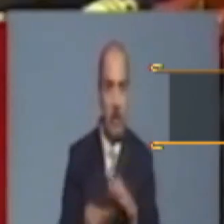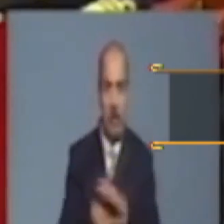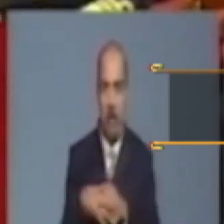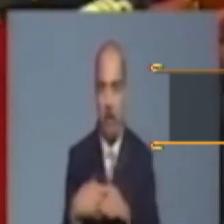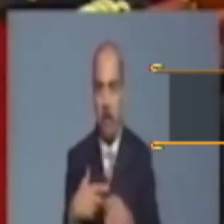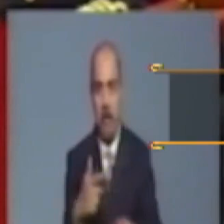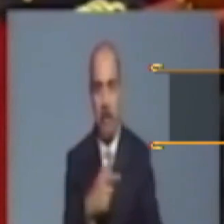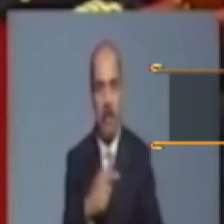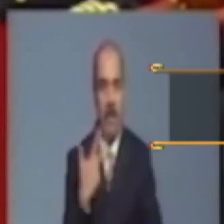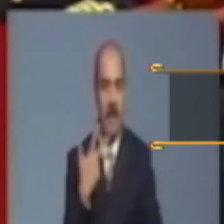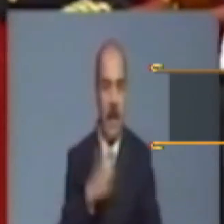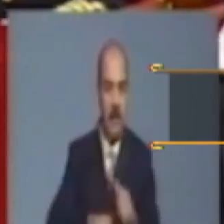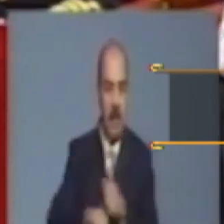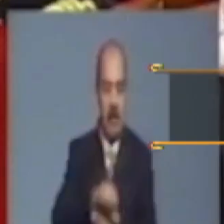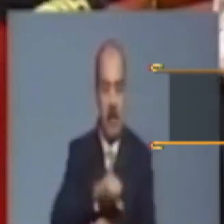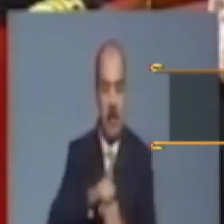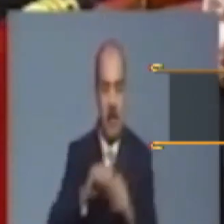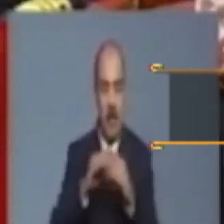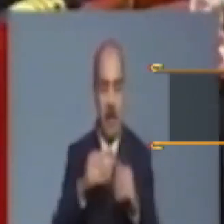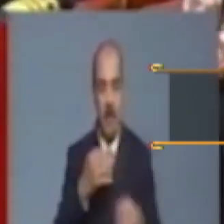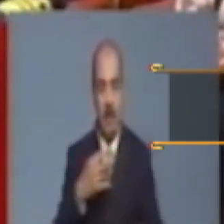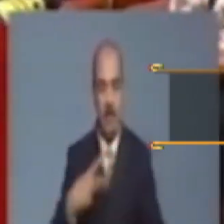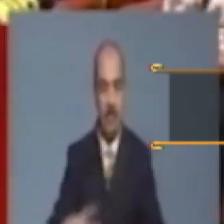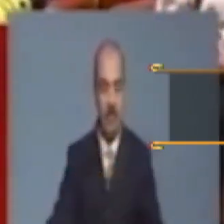الدفاعية إيدكس 23